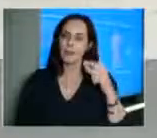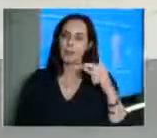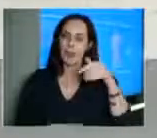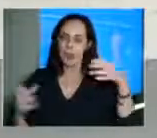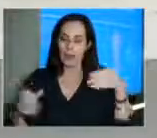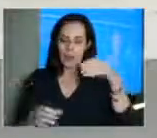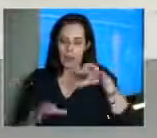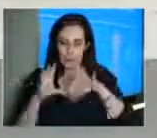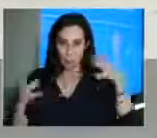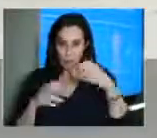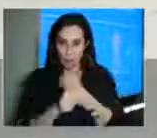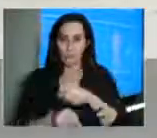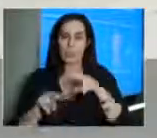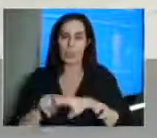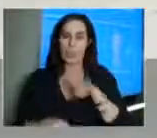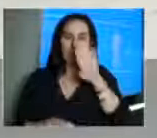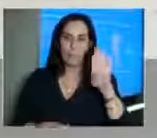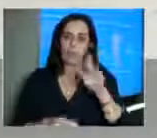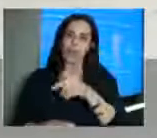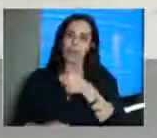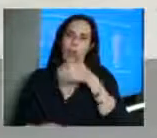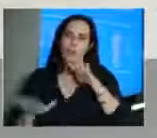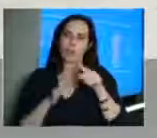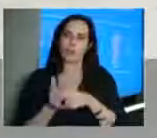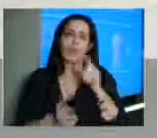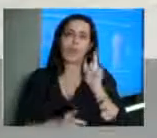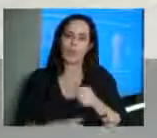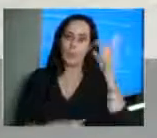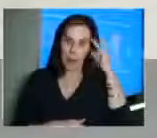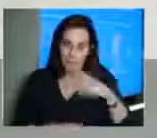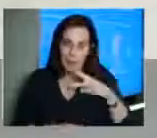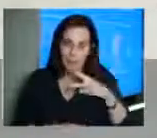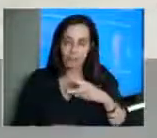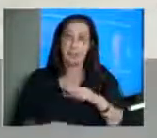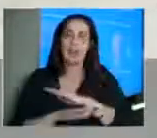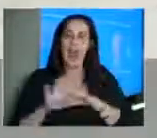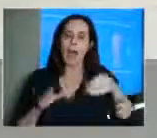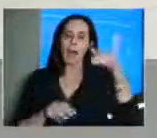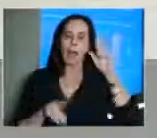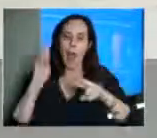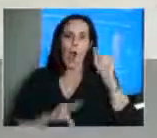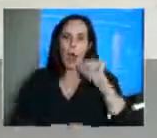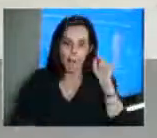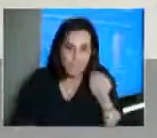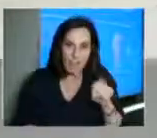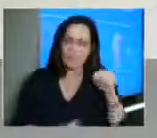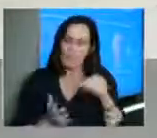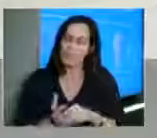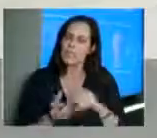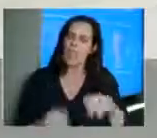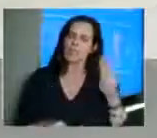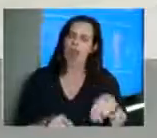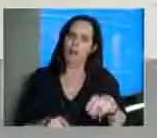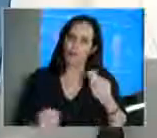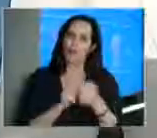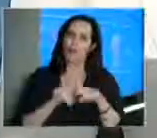לעבודה היום, זה פתק שמשאיר את ביבי, ראש ממשלה, והם צריכים להבין שרק פתק לכחול לבן זה הדרך לשנות